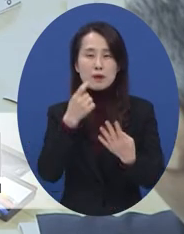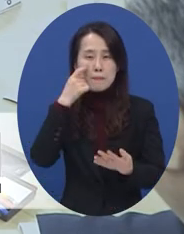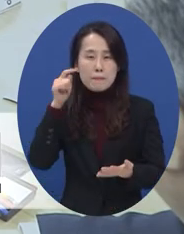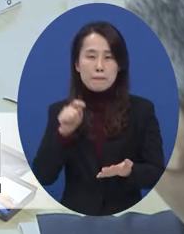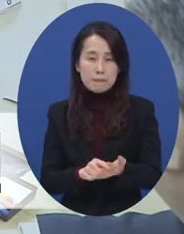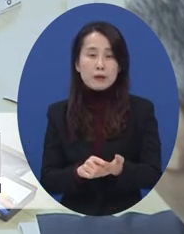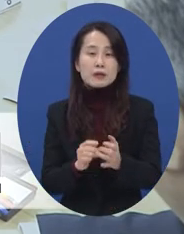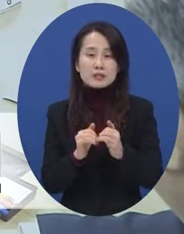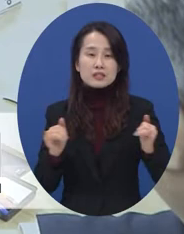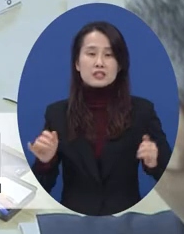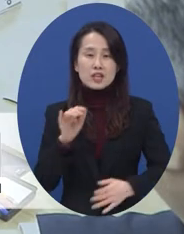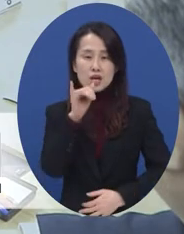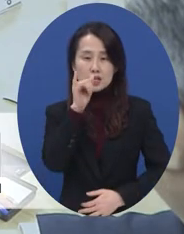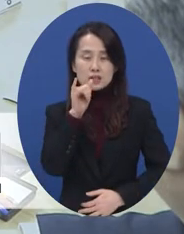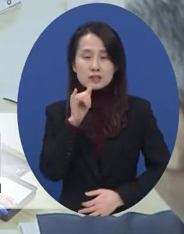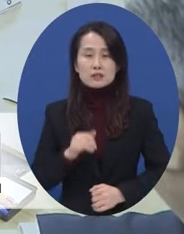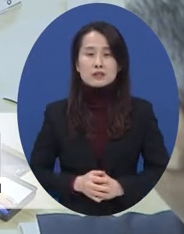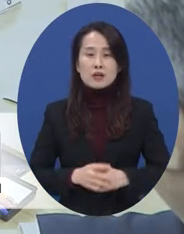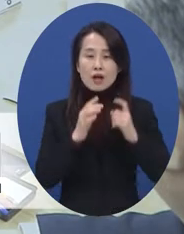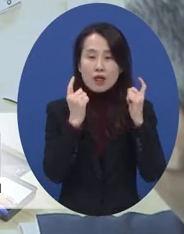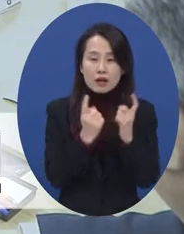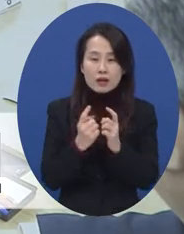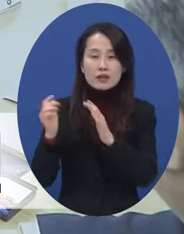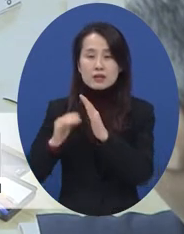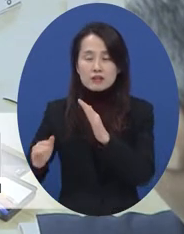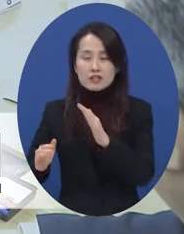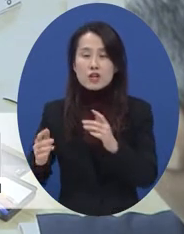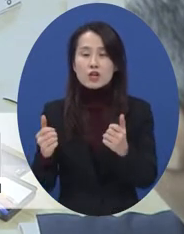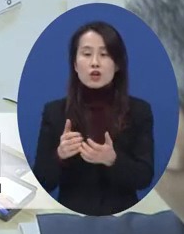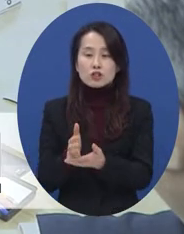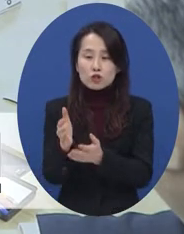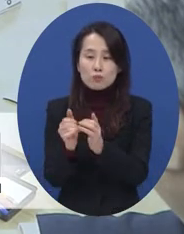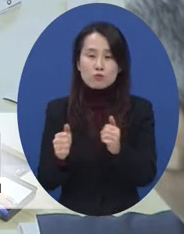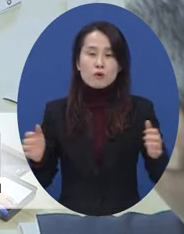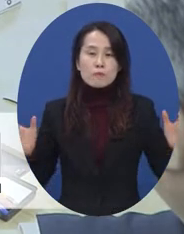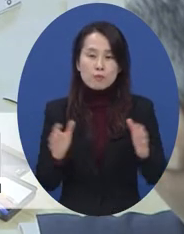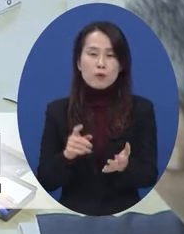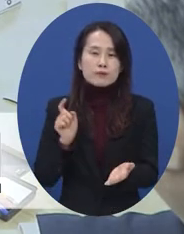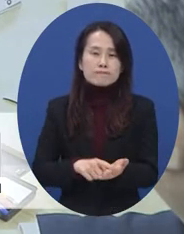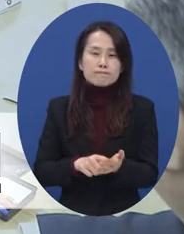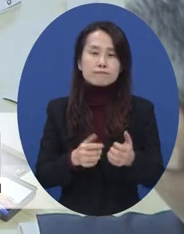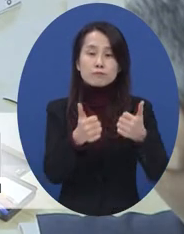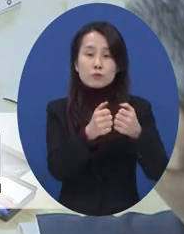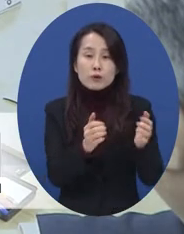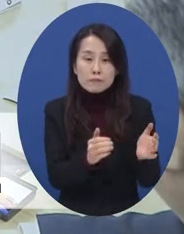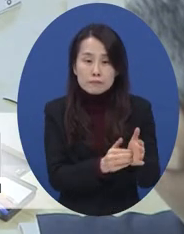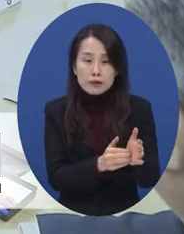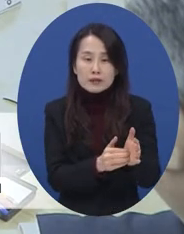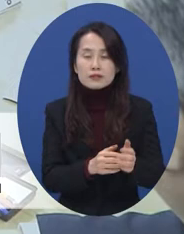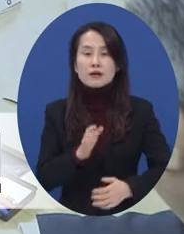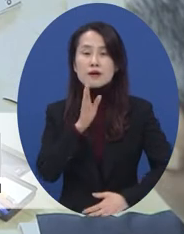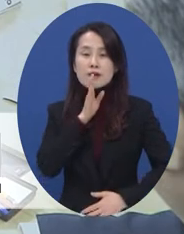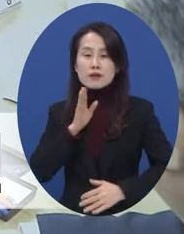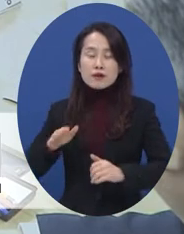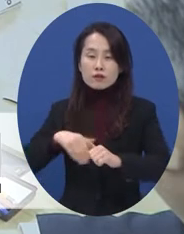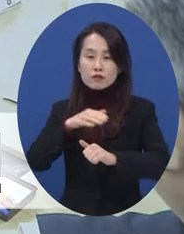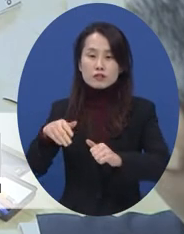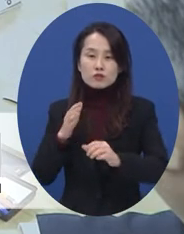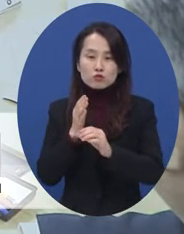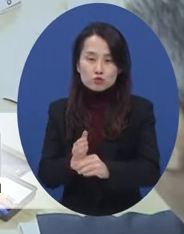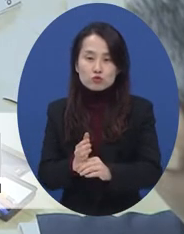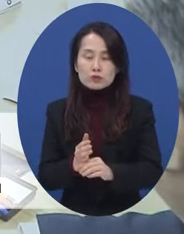환자가 나오면서 이 경기도는 민관 합동 전문가 비상대책회의를 열고 현장 중심 종합대책